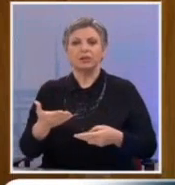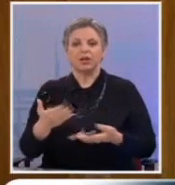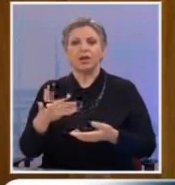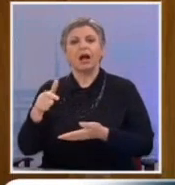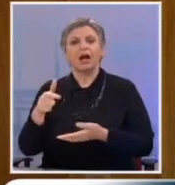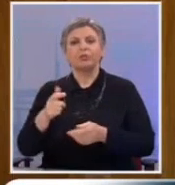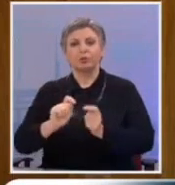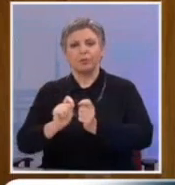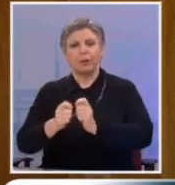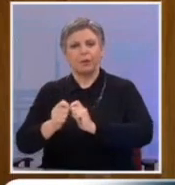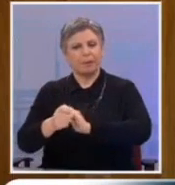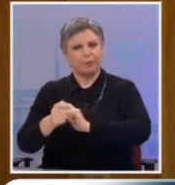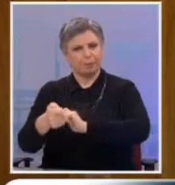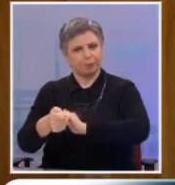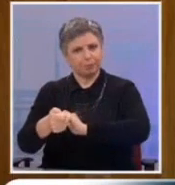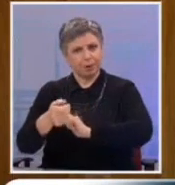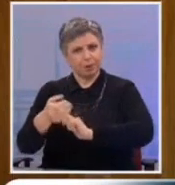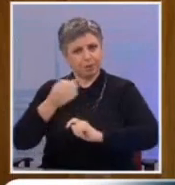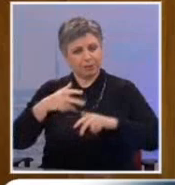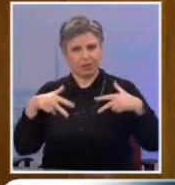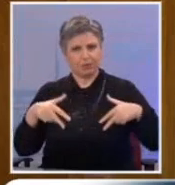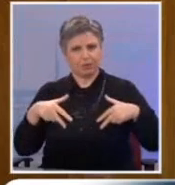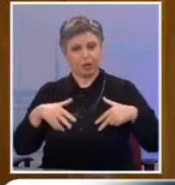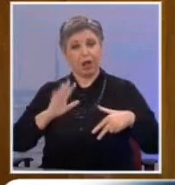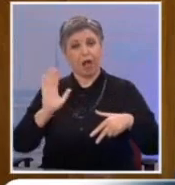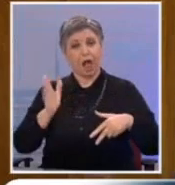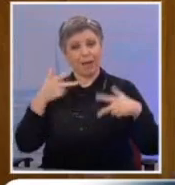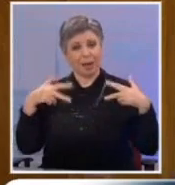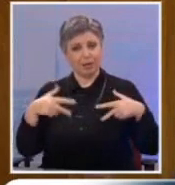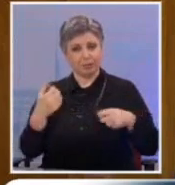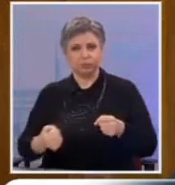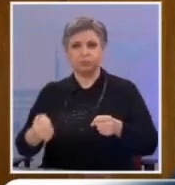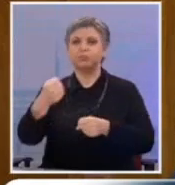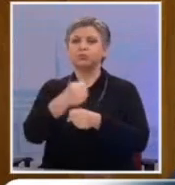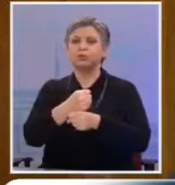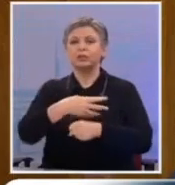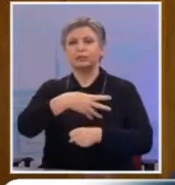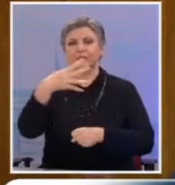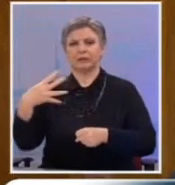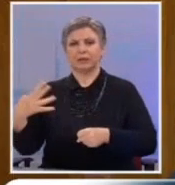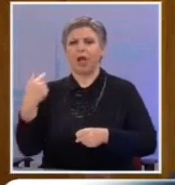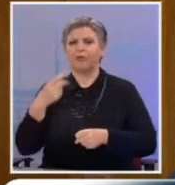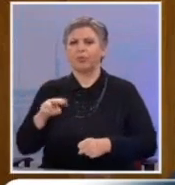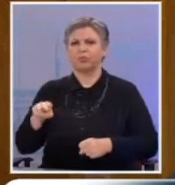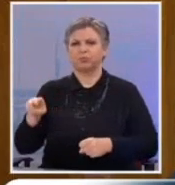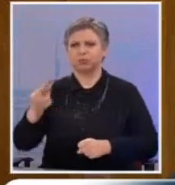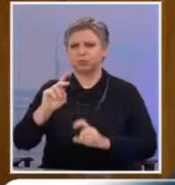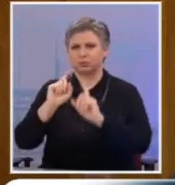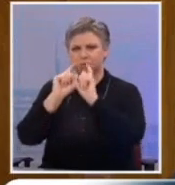μεταρρυθμίσεις, μπορούμε, μια κυβέρνηση με κορμό το ΣΥΡΙΖΑ μπορεί, χωρίς εξαρτήσεις από συμφέροντα,